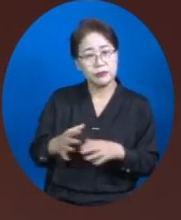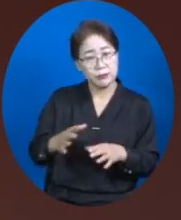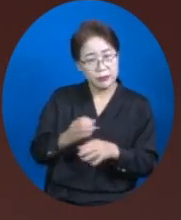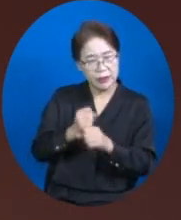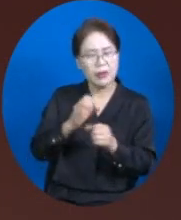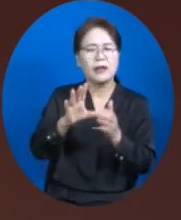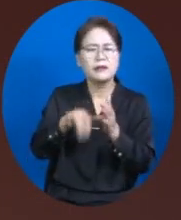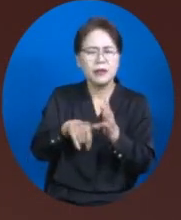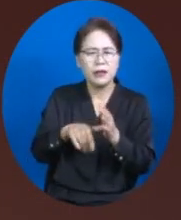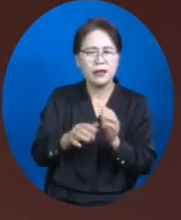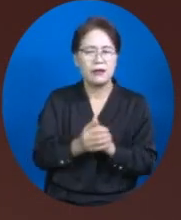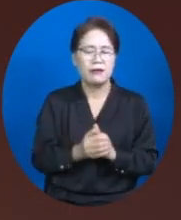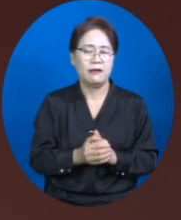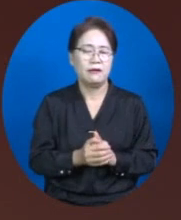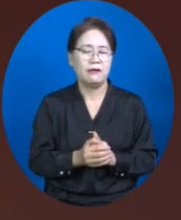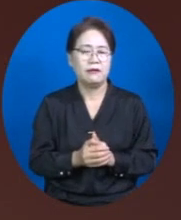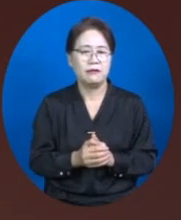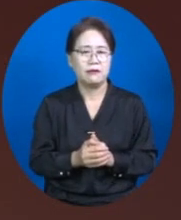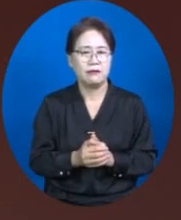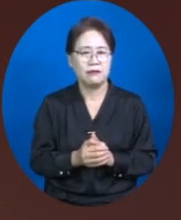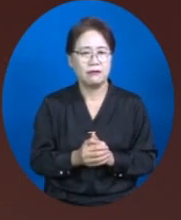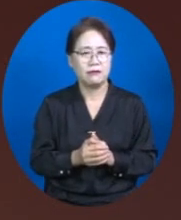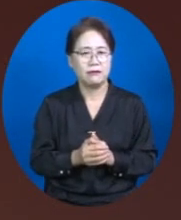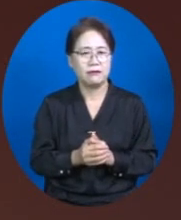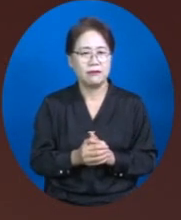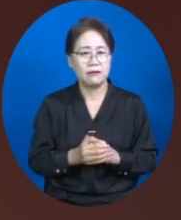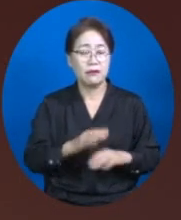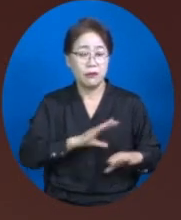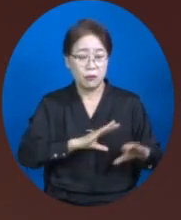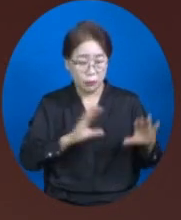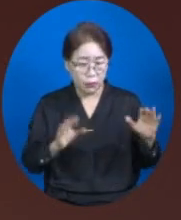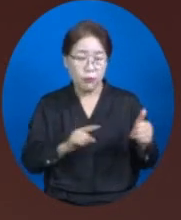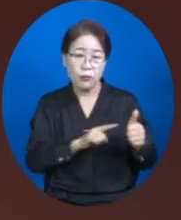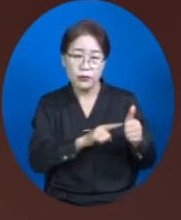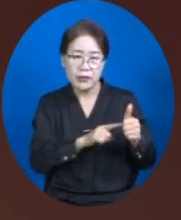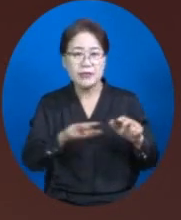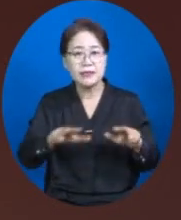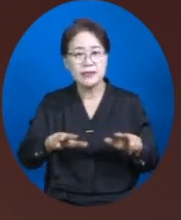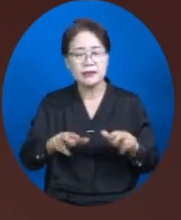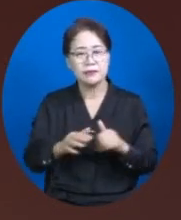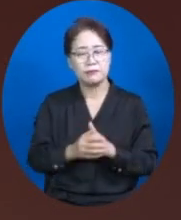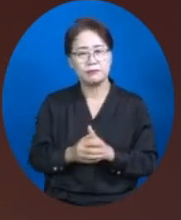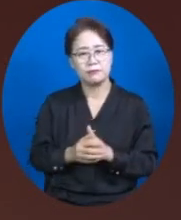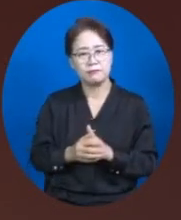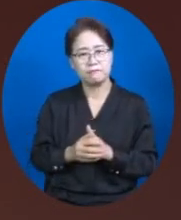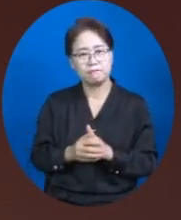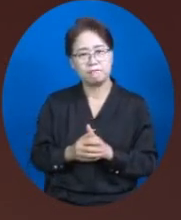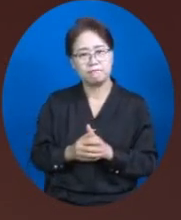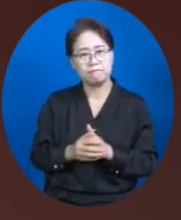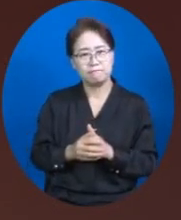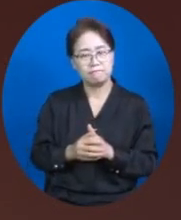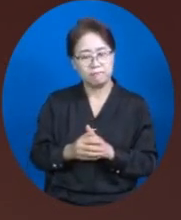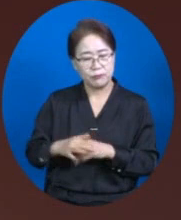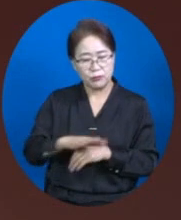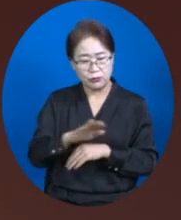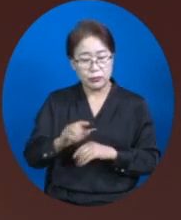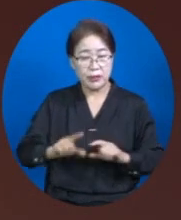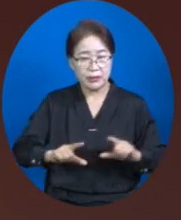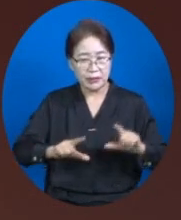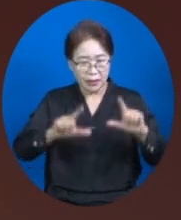썼습니다 그런데 모세는 지금 우리에게 우리 날 계수함을